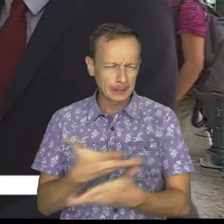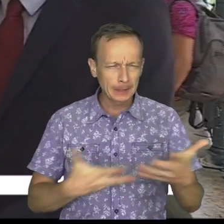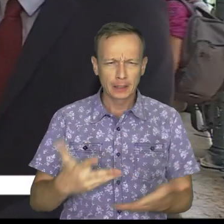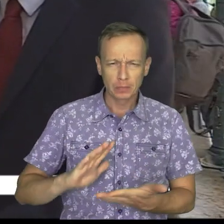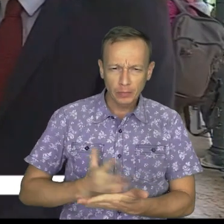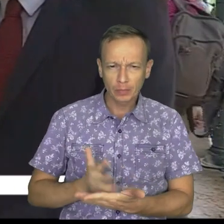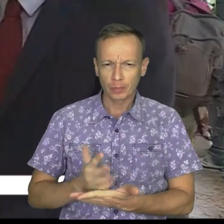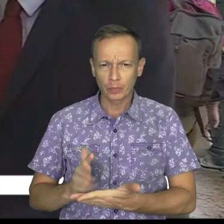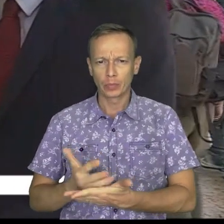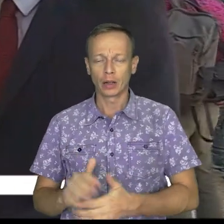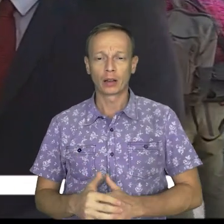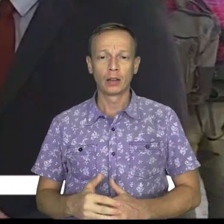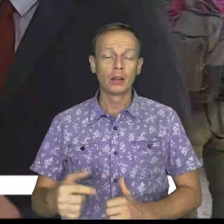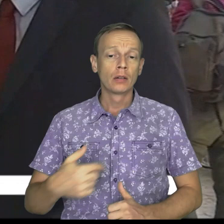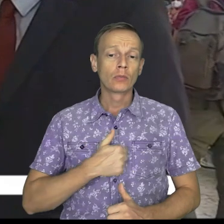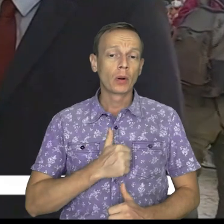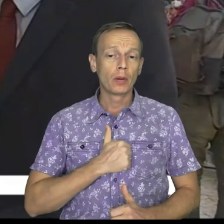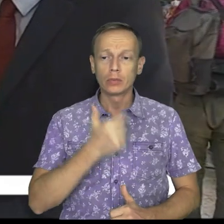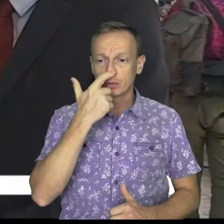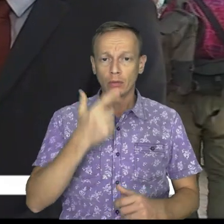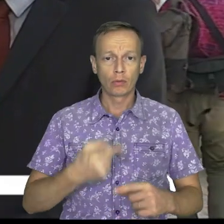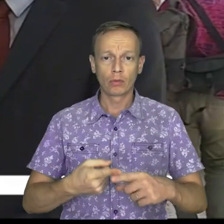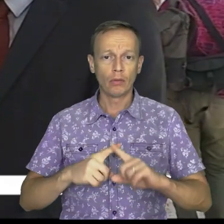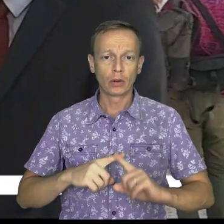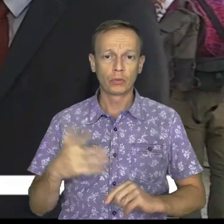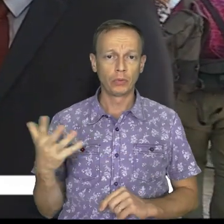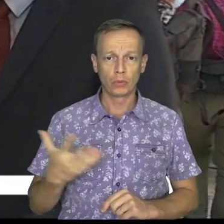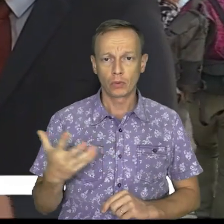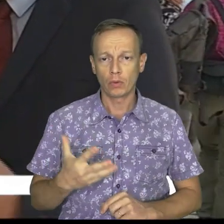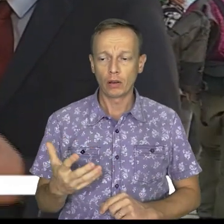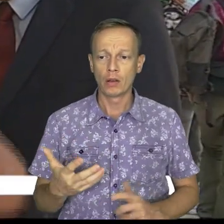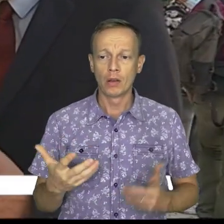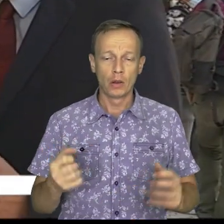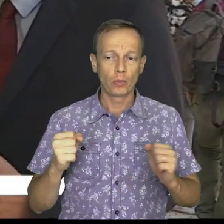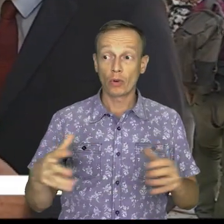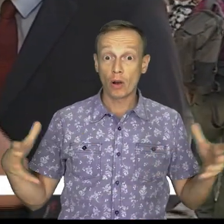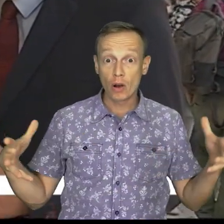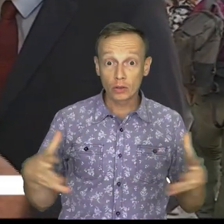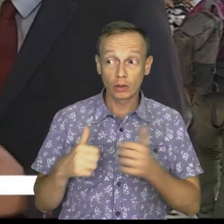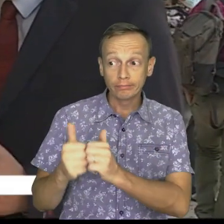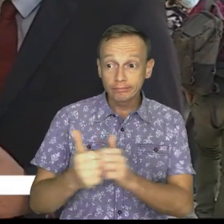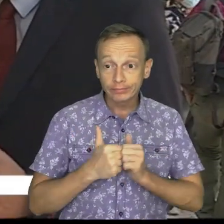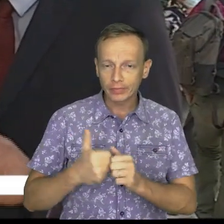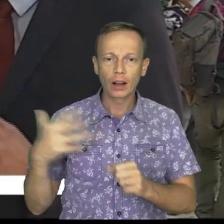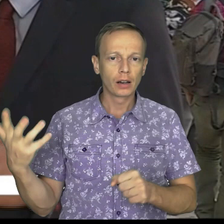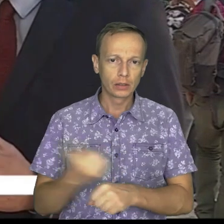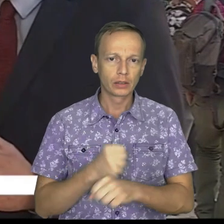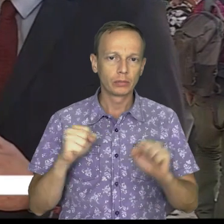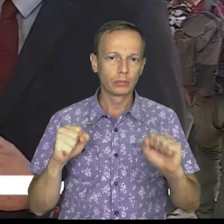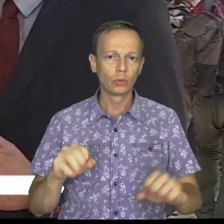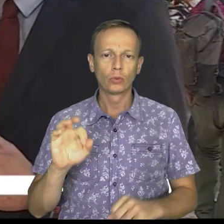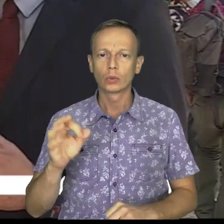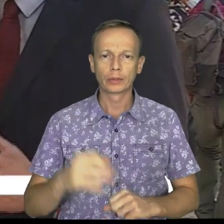que moi, je suis persuadé que nous allons tous réussir, tous ensemble, si nous travaillons tous